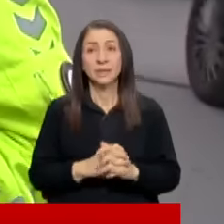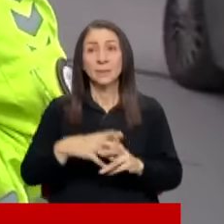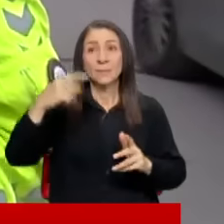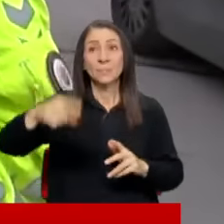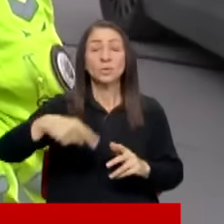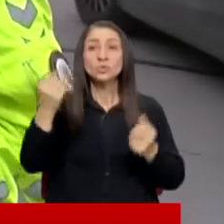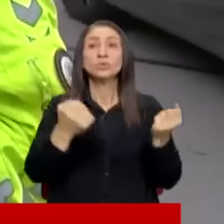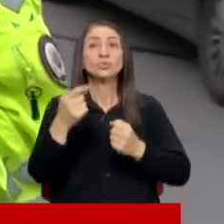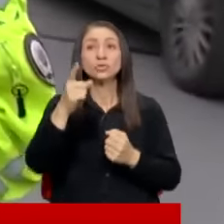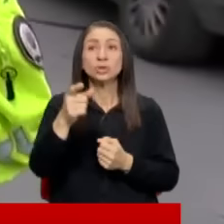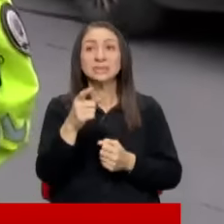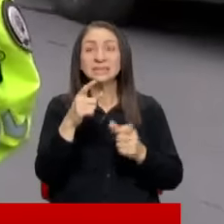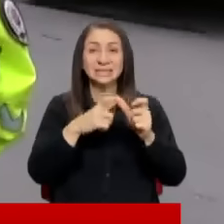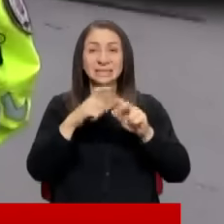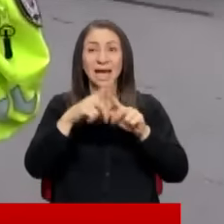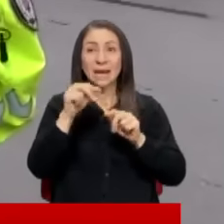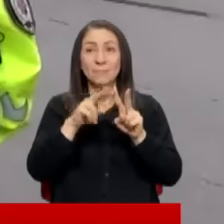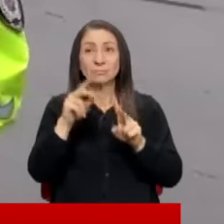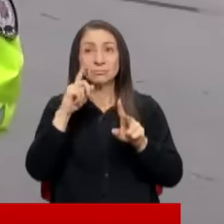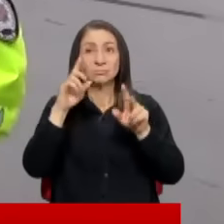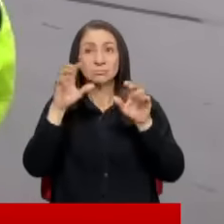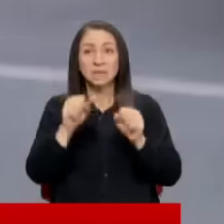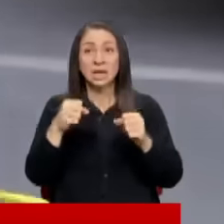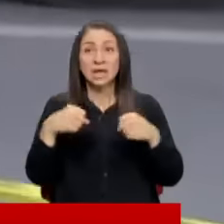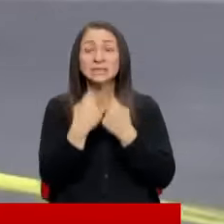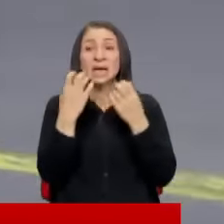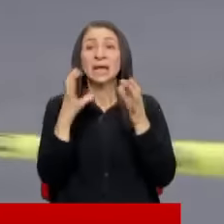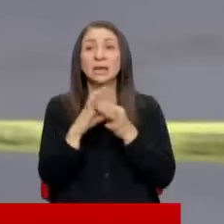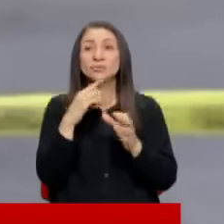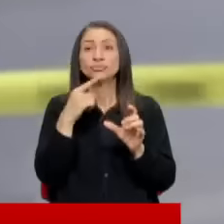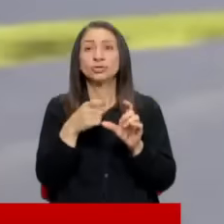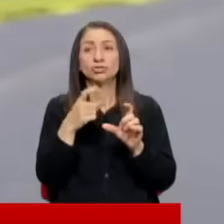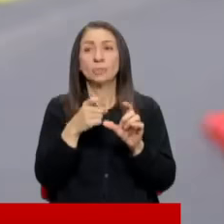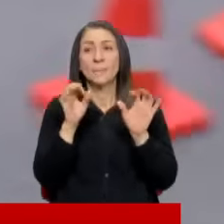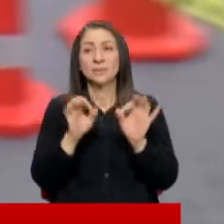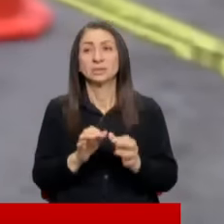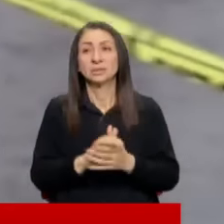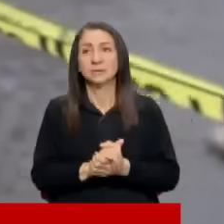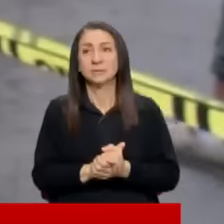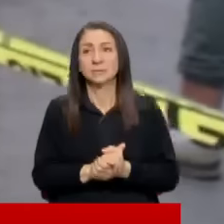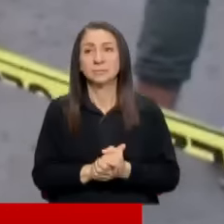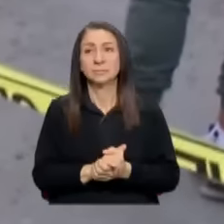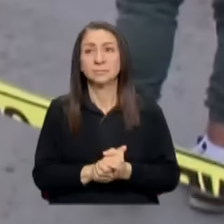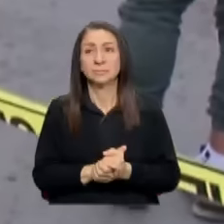Beton mikserinin sürücüsü Salim Bey gözaltına alındı. Kazayla ilgili soruşturma başlatıldı.